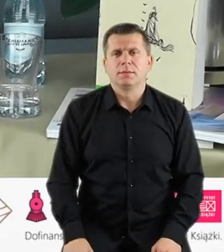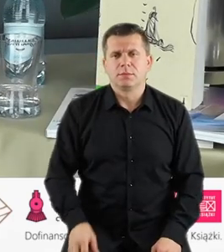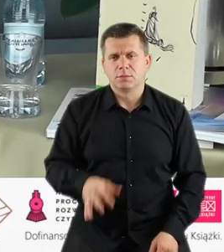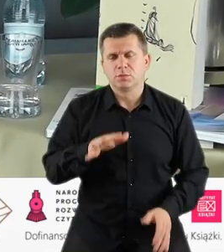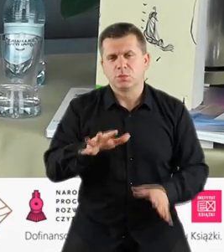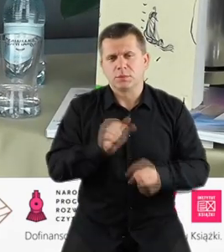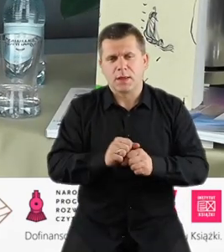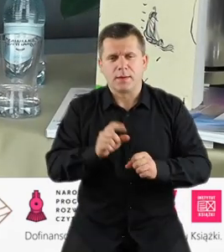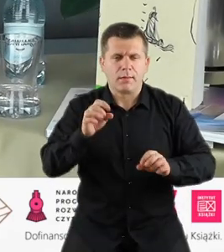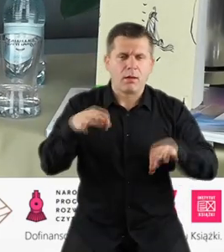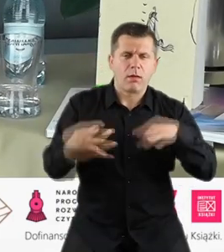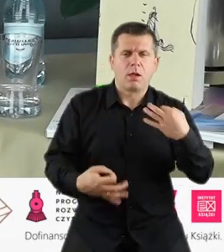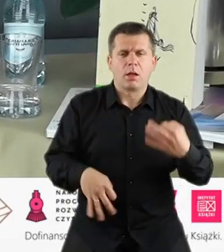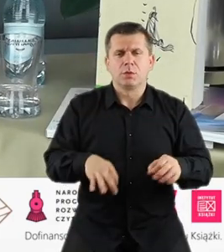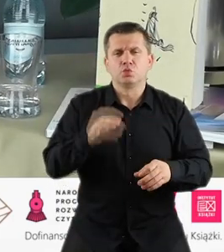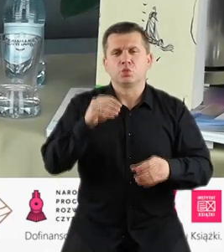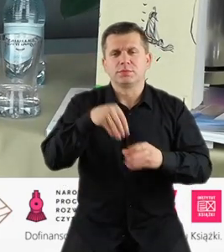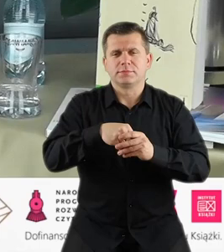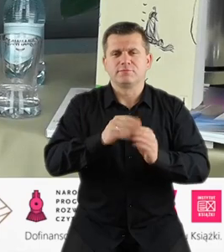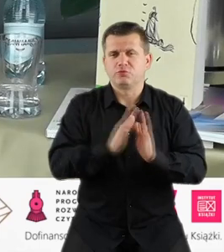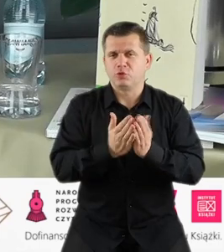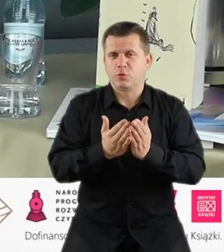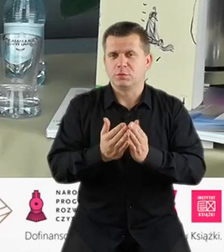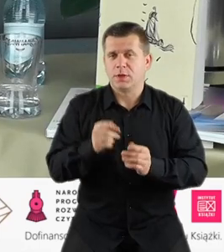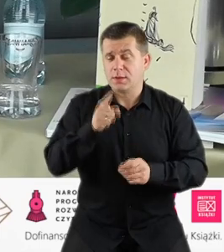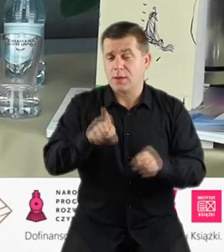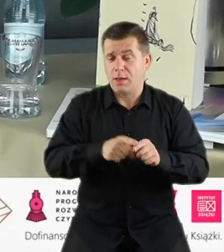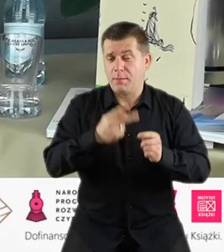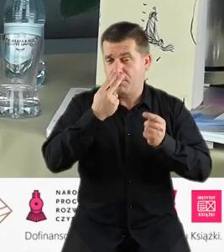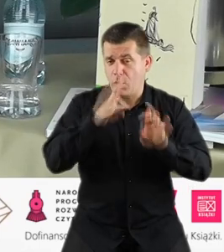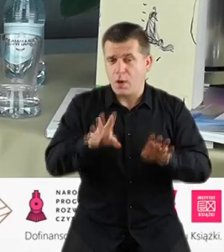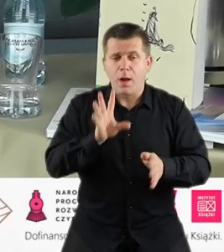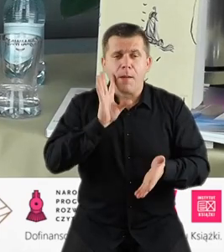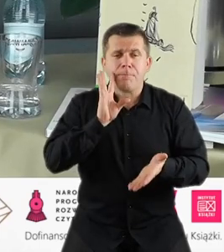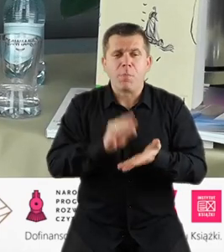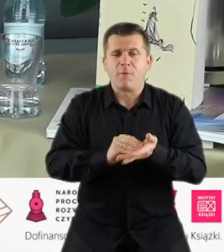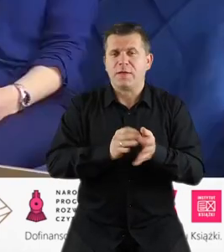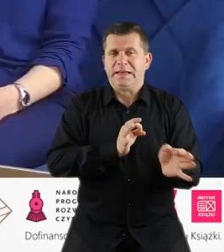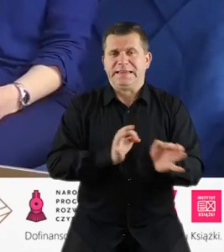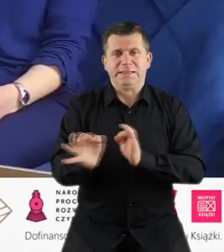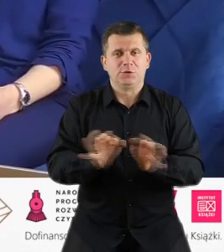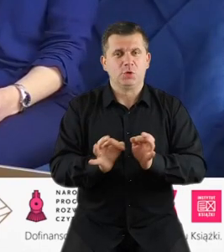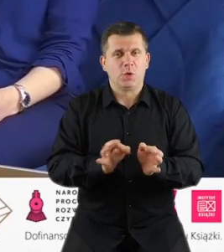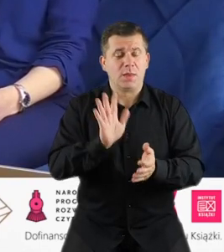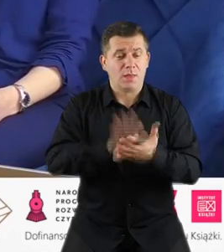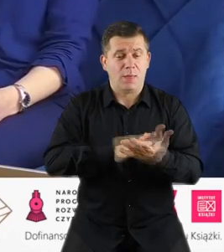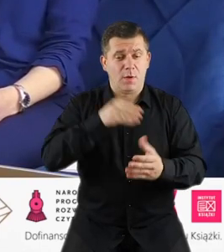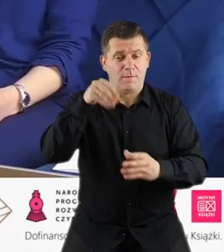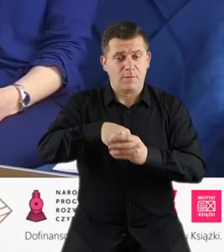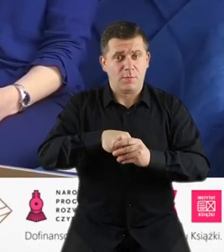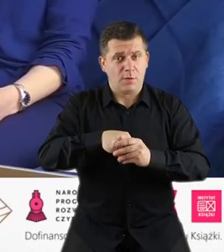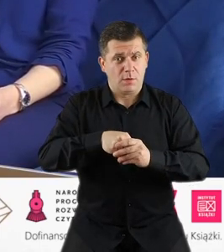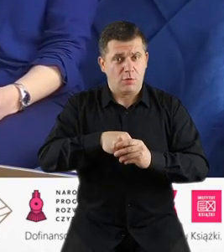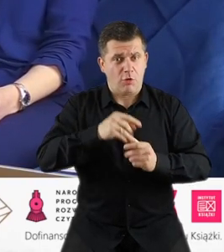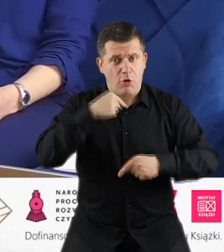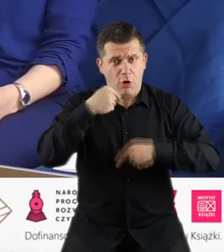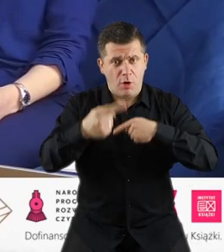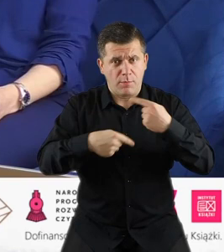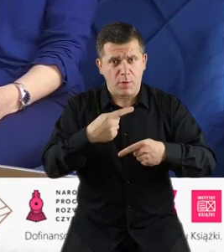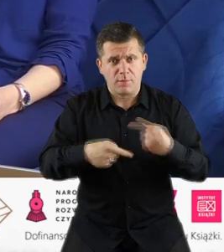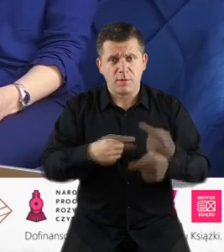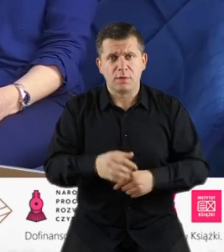Taki zabieg. Dużo jest takich sztuczek w pani książce. Pokazuje pani też pewną powtarzalność historii. Na przykład w tym opowiadaniu Faust